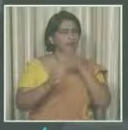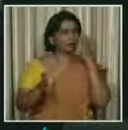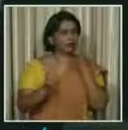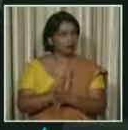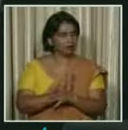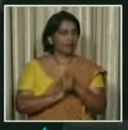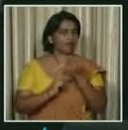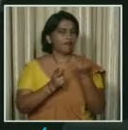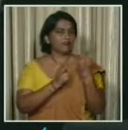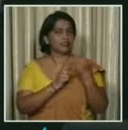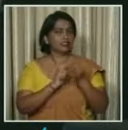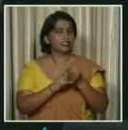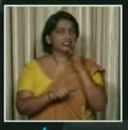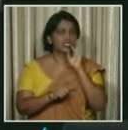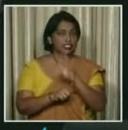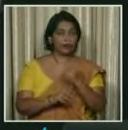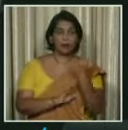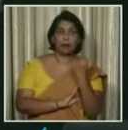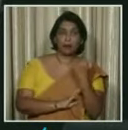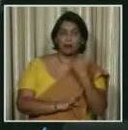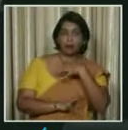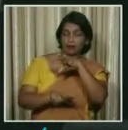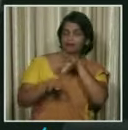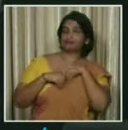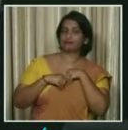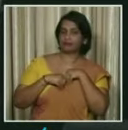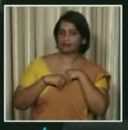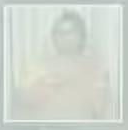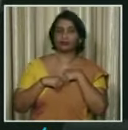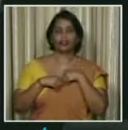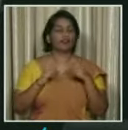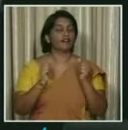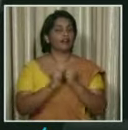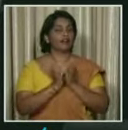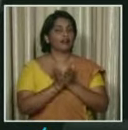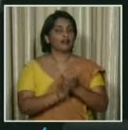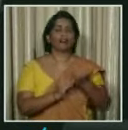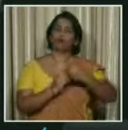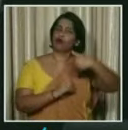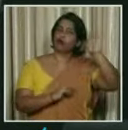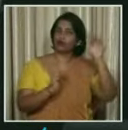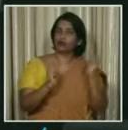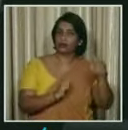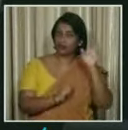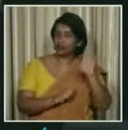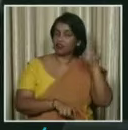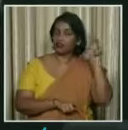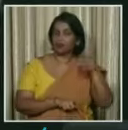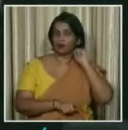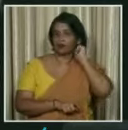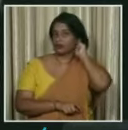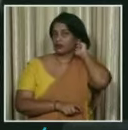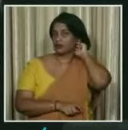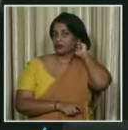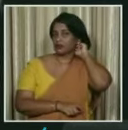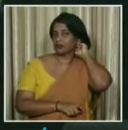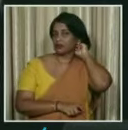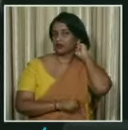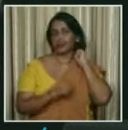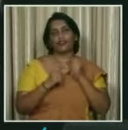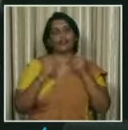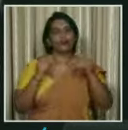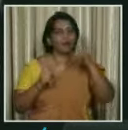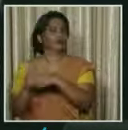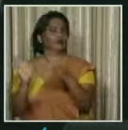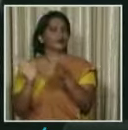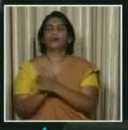ඒකට ජනාධිපතිතුමාගේ බලය ආරූඪ කරගෙන කටයුතු කරලා මේ නැව් පවා මේ රටින් යවන්න කටයුතු කරපු අය අනිත් පැත්තෙන් ඇවිල්ලා විපක්ෂ නායකතුමා මගේ